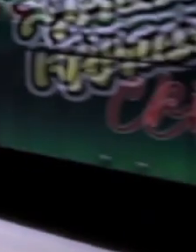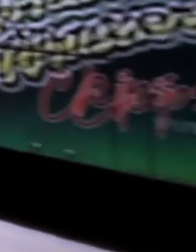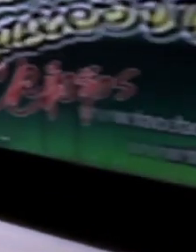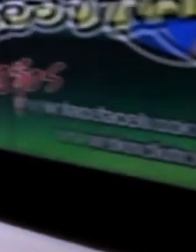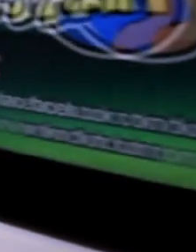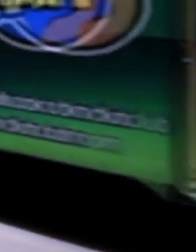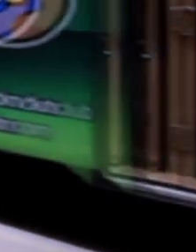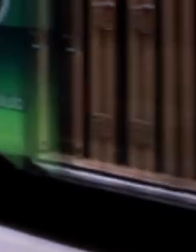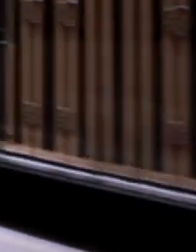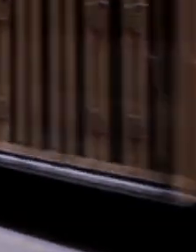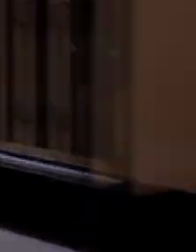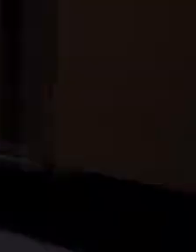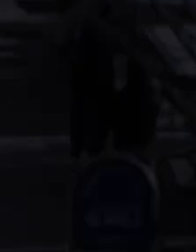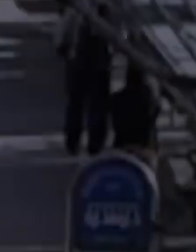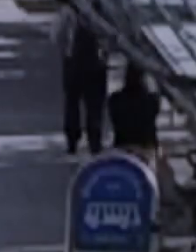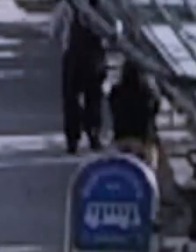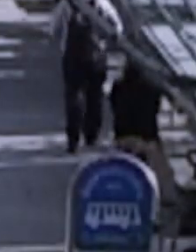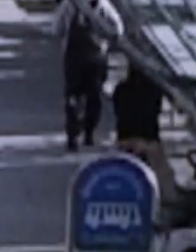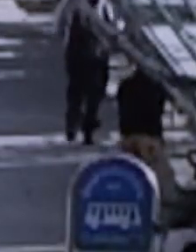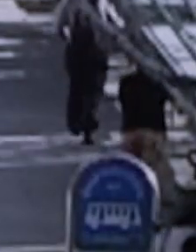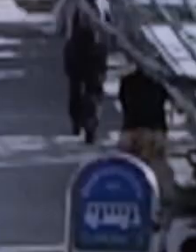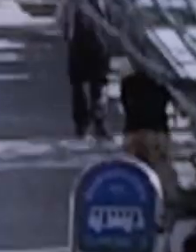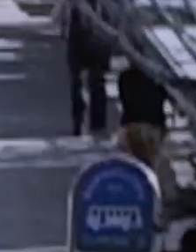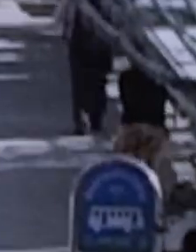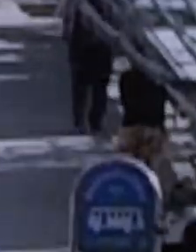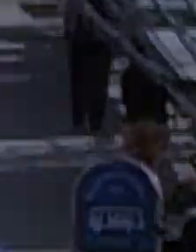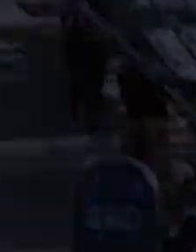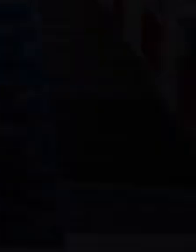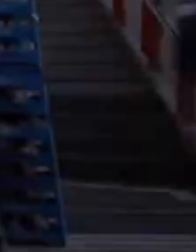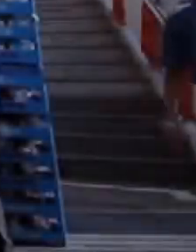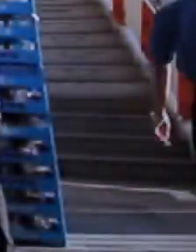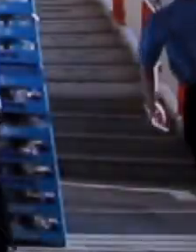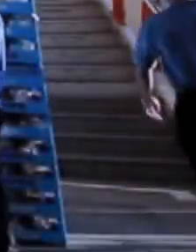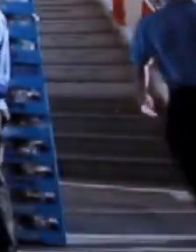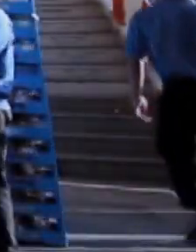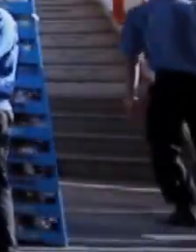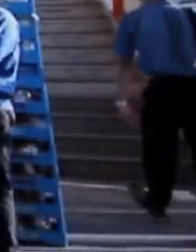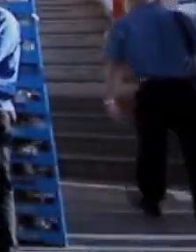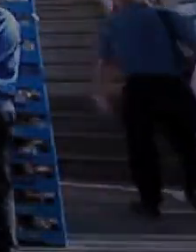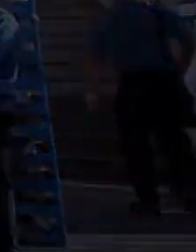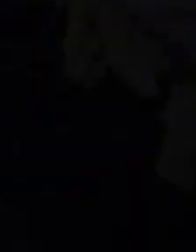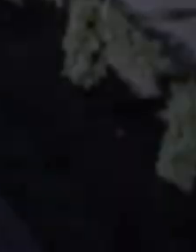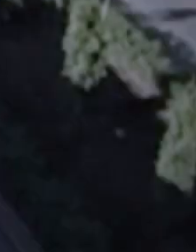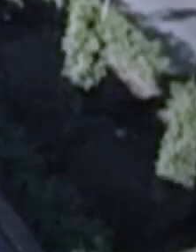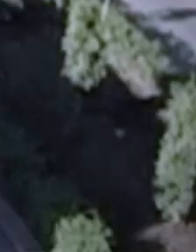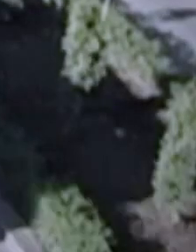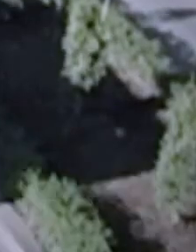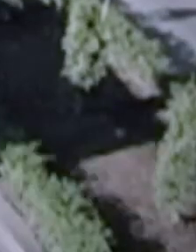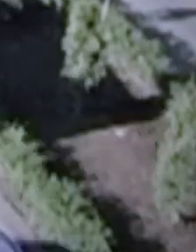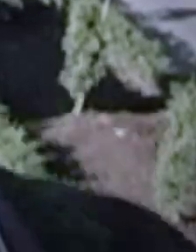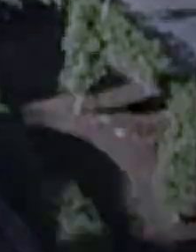เราให้บริการขนส่งมวลชนที่ครอบคลุมพื้นที่ส่วนใหญ่ในกรุงเทพและปริมณฑ